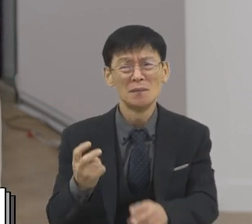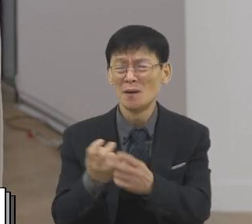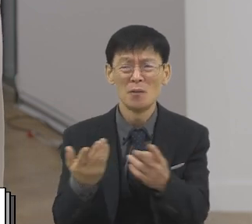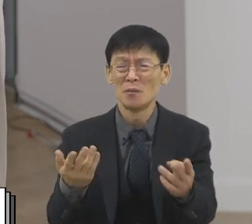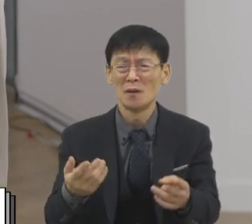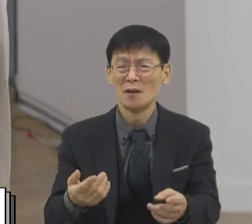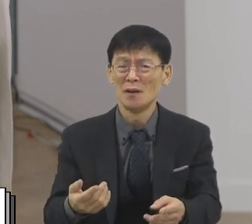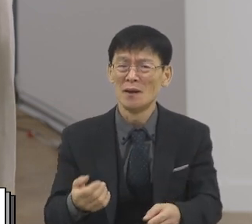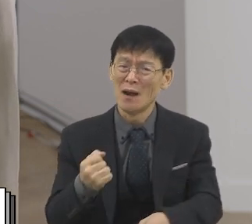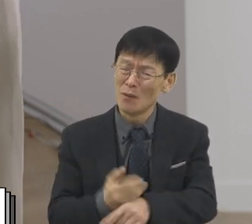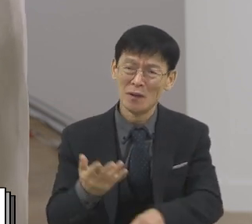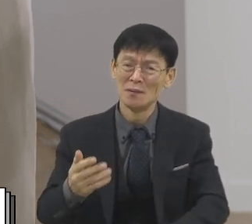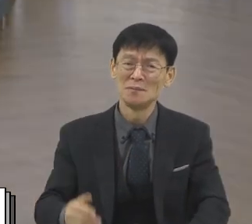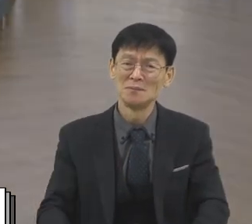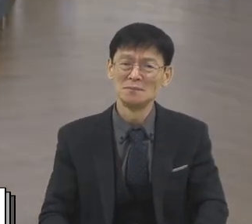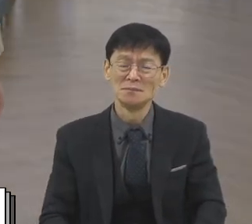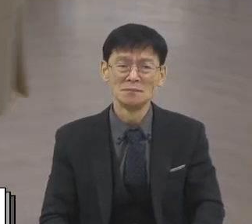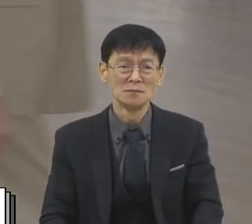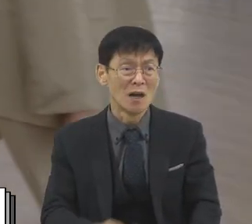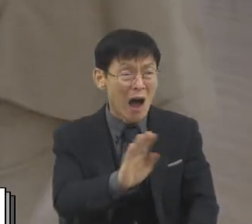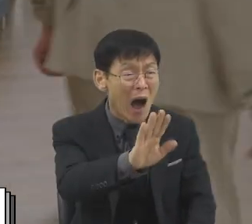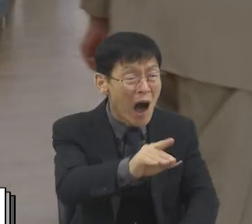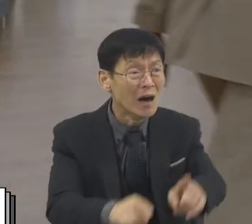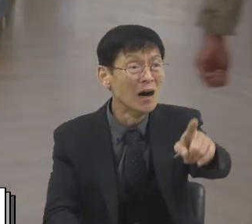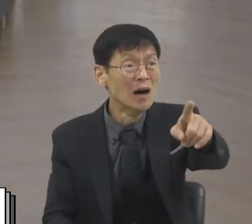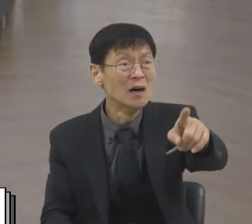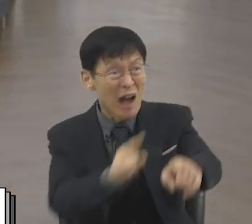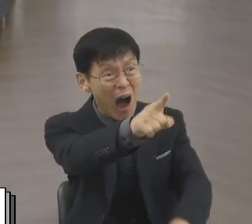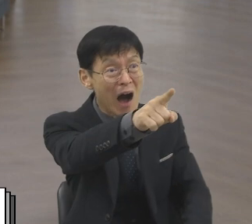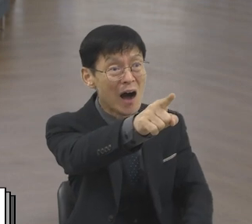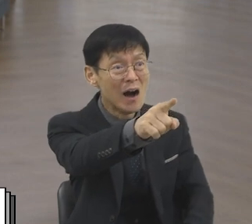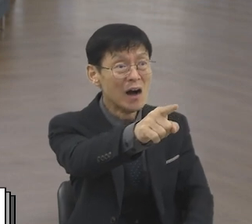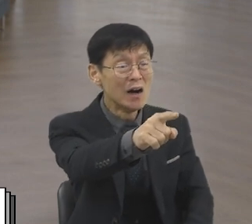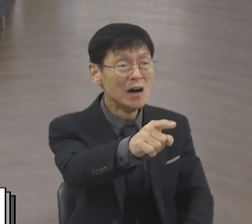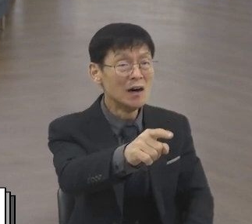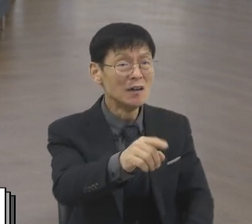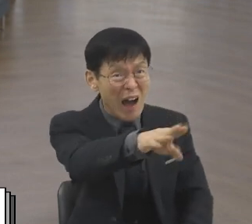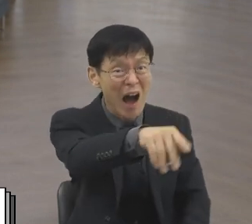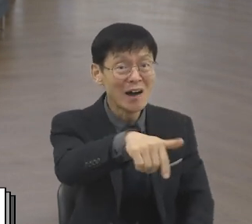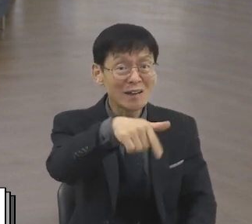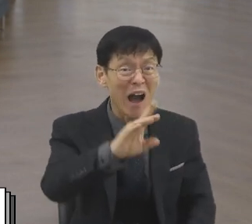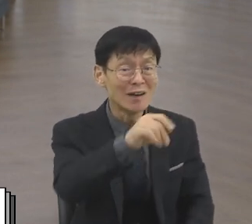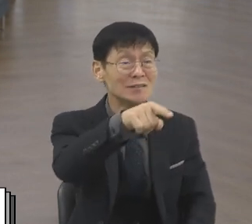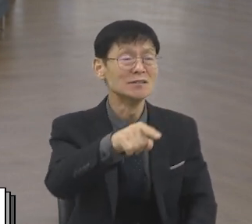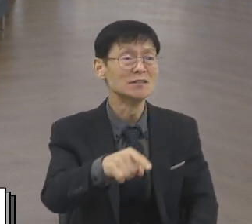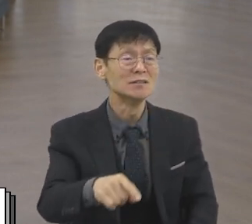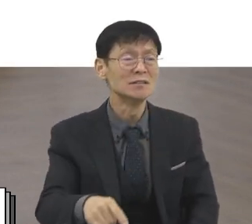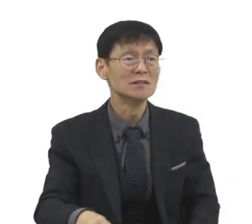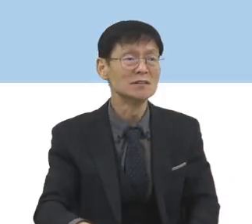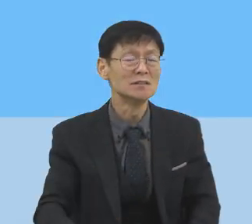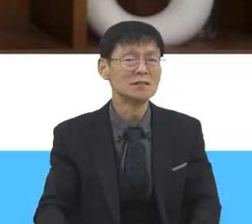팀장님한테 다른 방법이 필요한 것 같네요. 야 강 과장. 야 강승리!